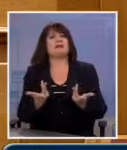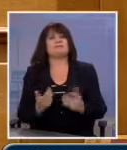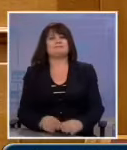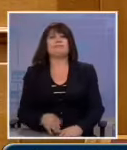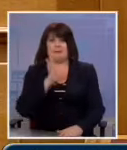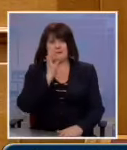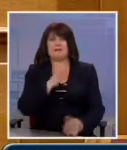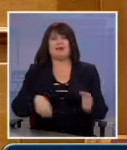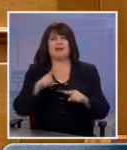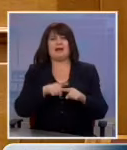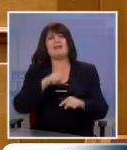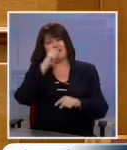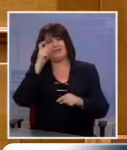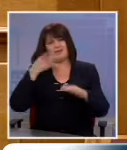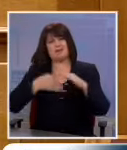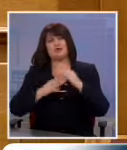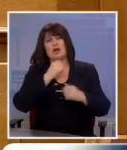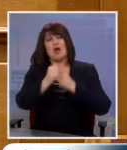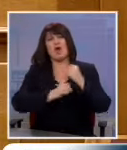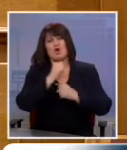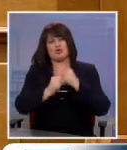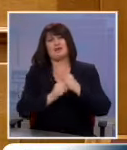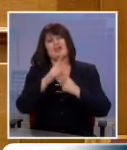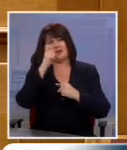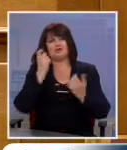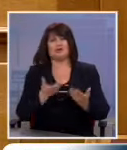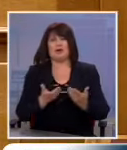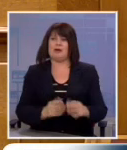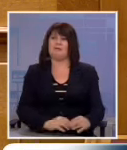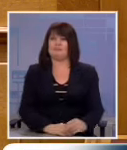Πράγματι, η χώρα μας πέρασε δύσκολα αυτά τα χρόνια.